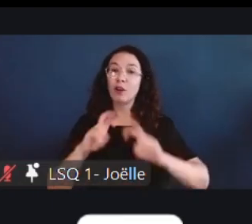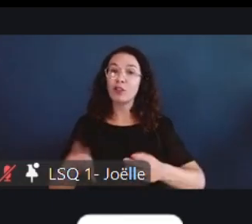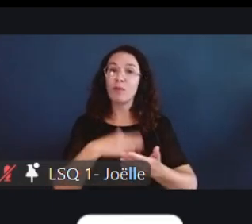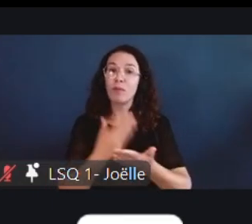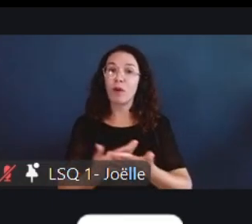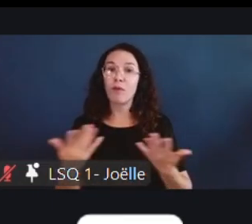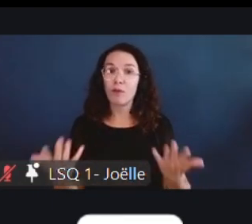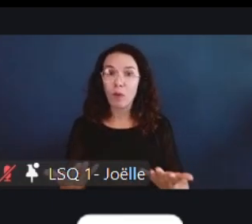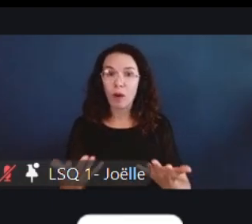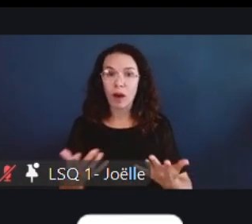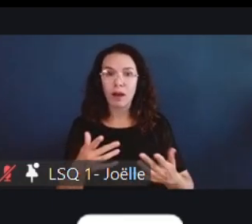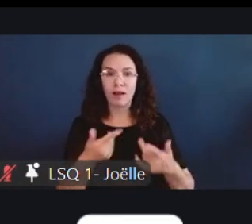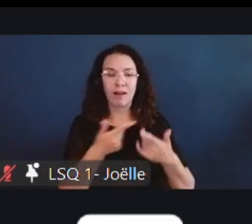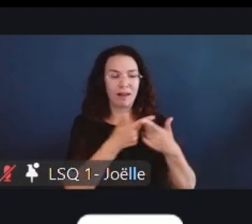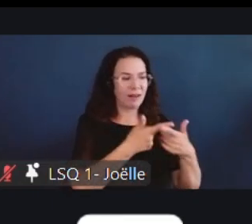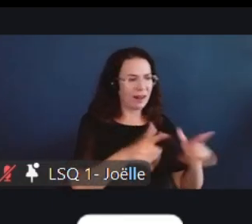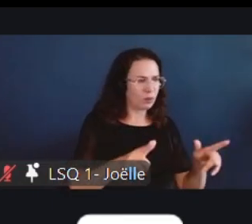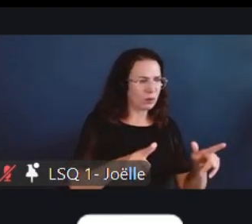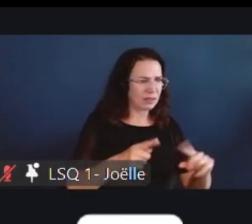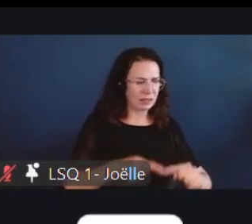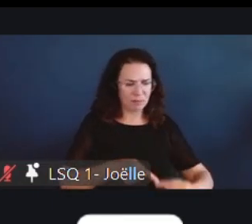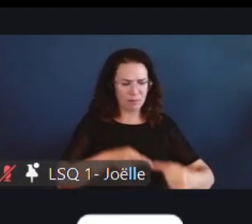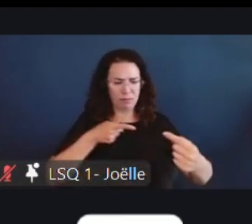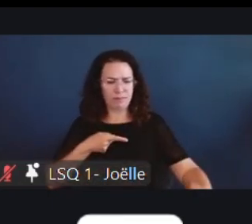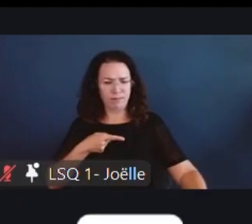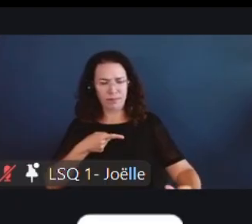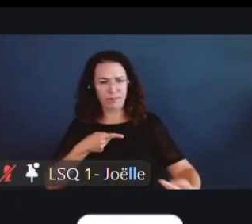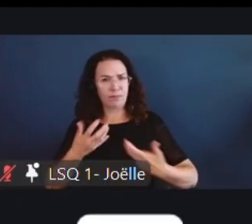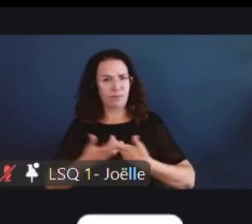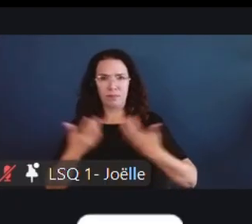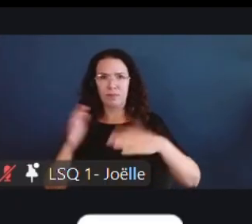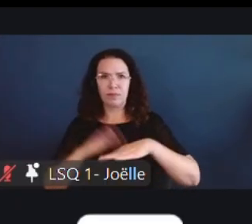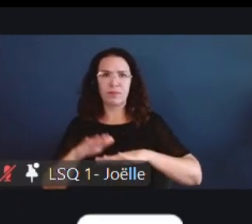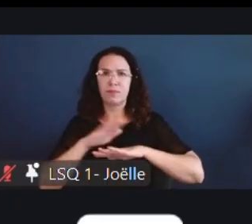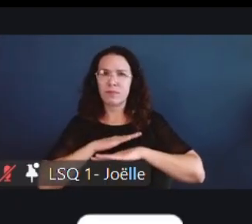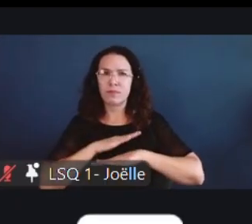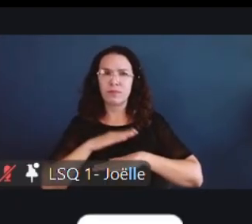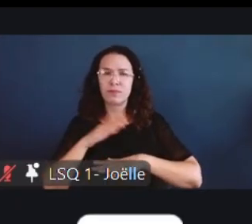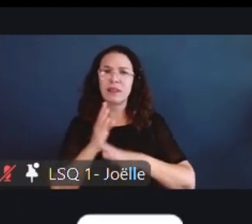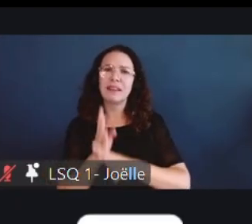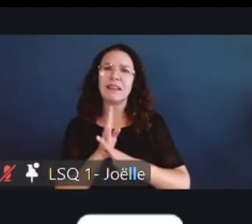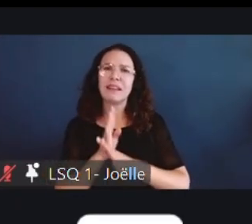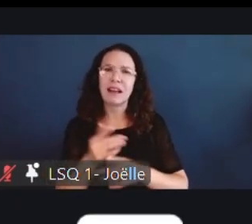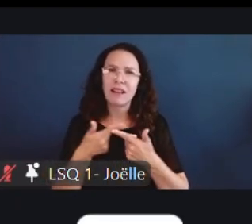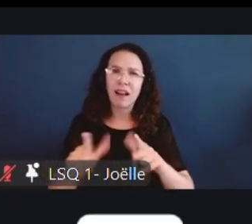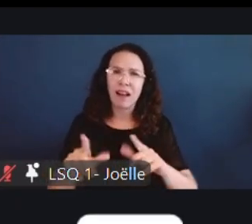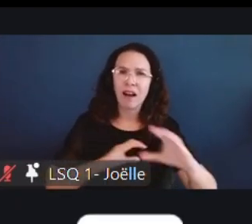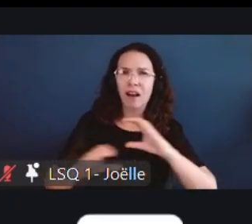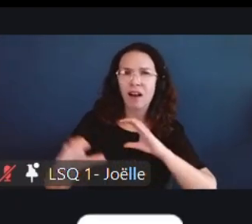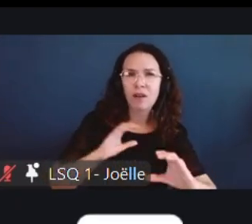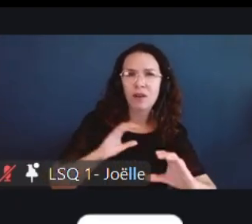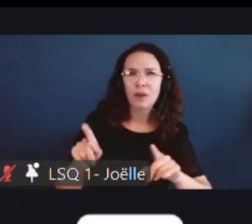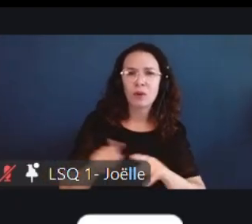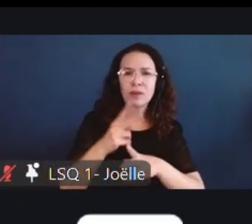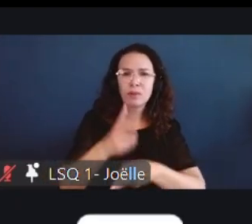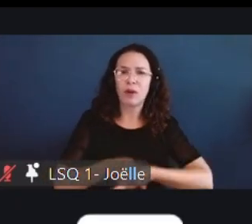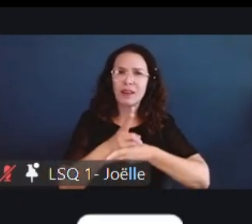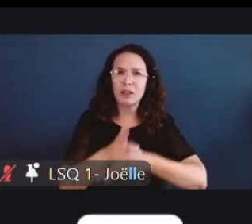que la discordance linguistique nuit gravement à la satisfaction des clients-clientes et à la qualité perçue des